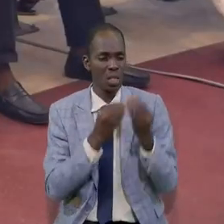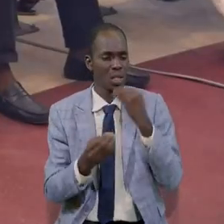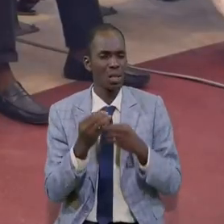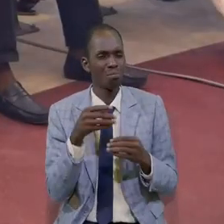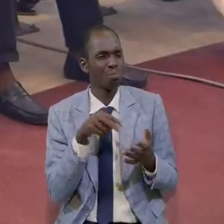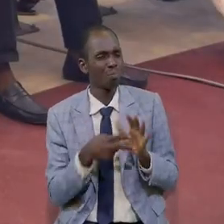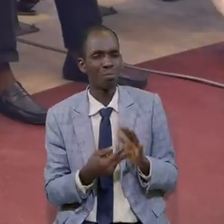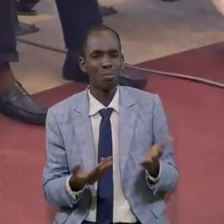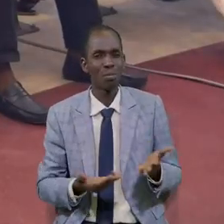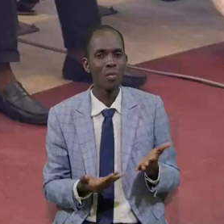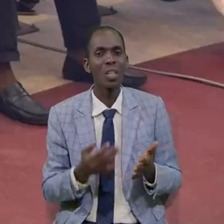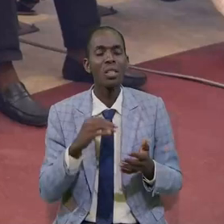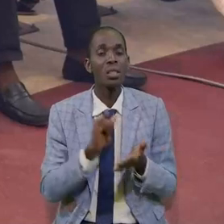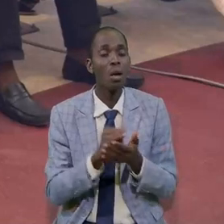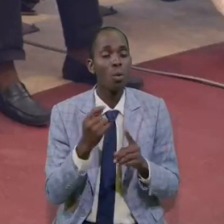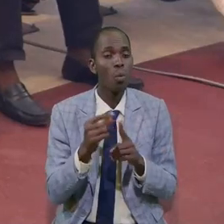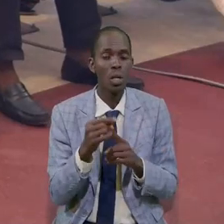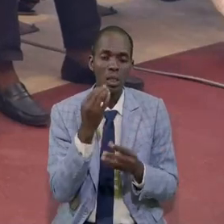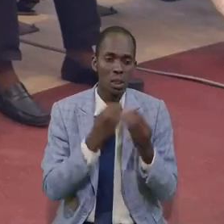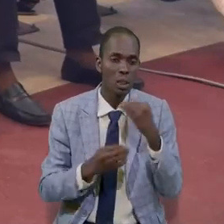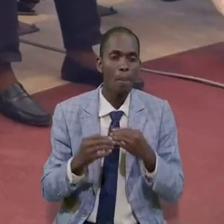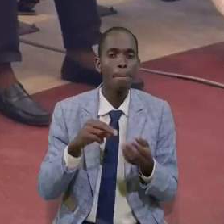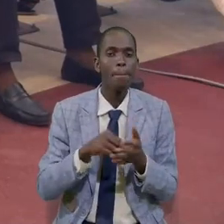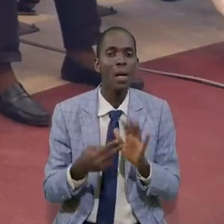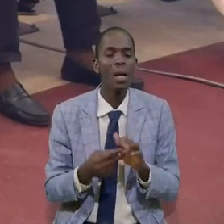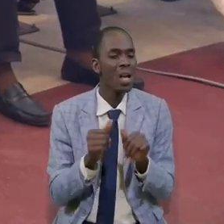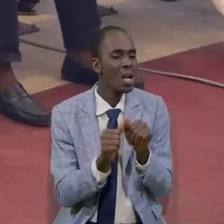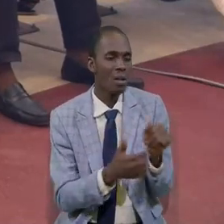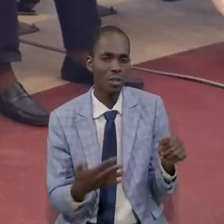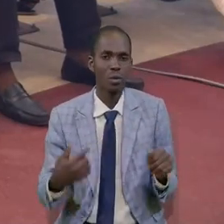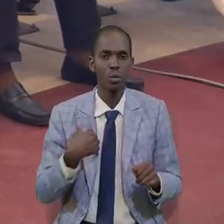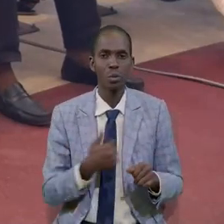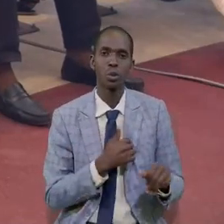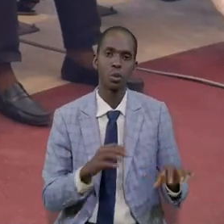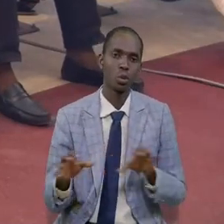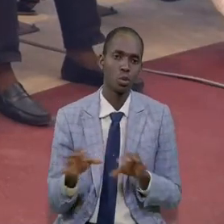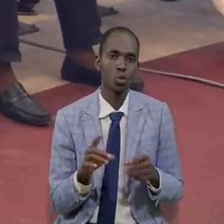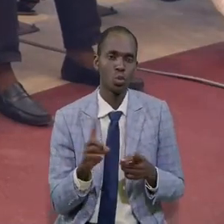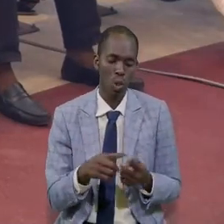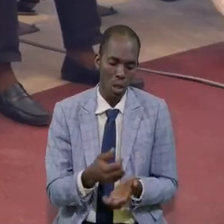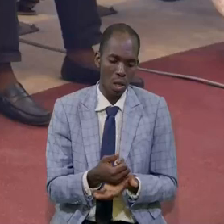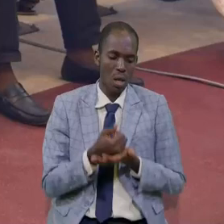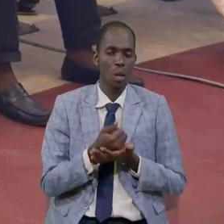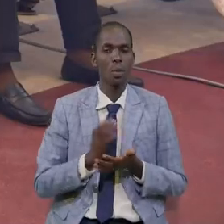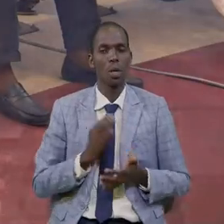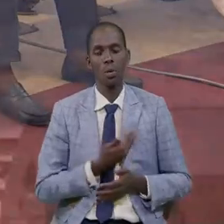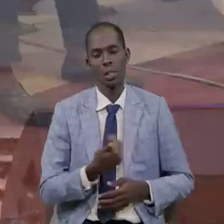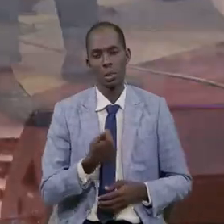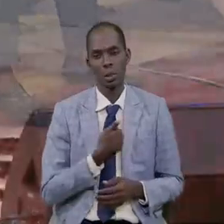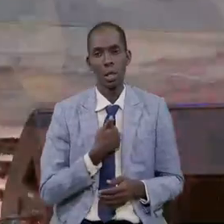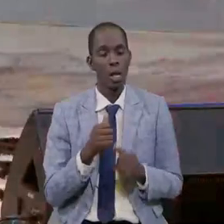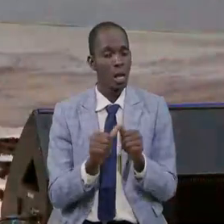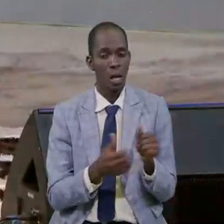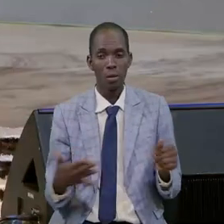Manger là-bas, alors cela représente tout ce que vous faites, tout ce qu'on fait pour nous